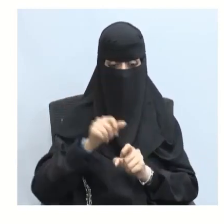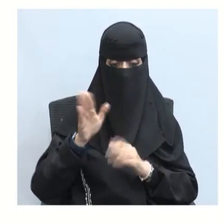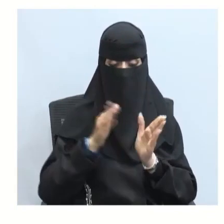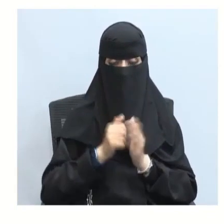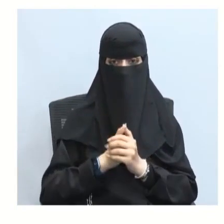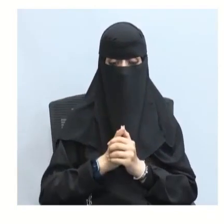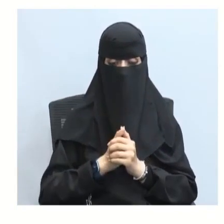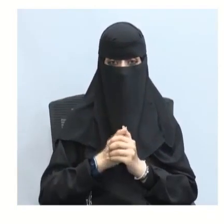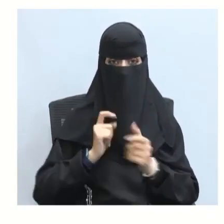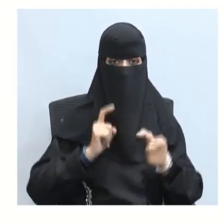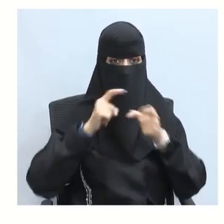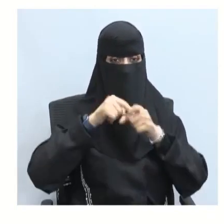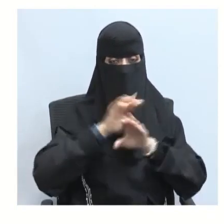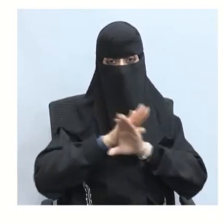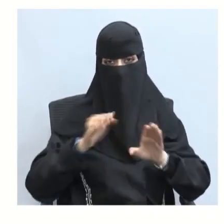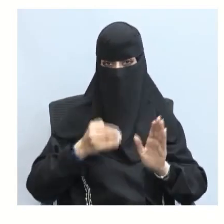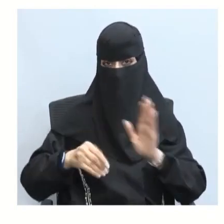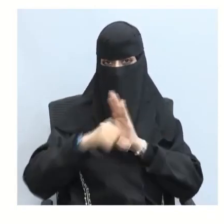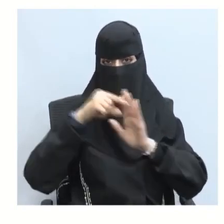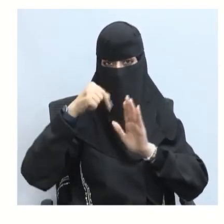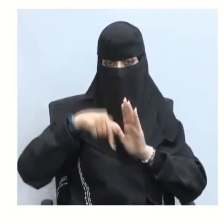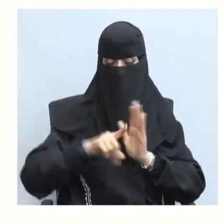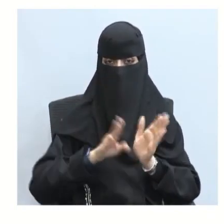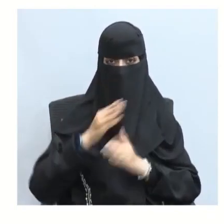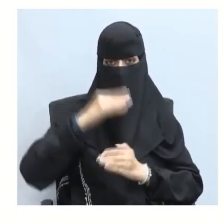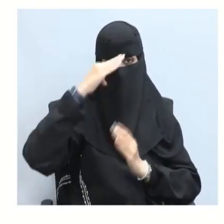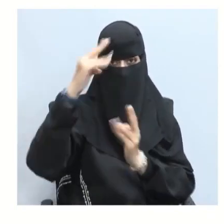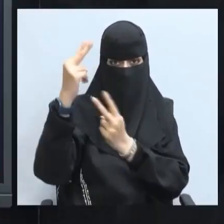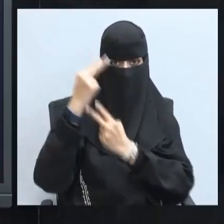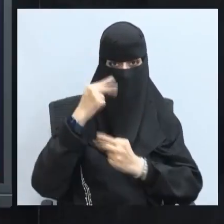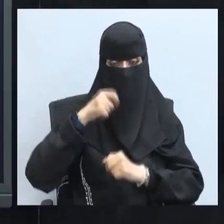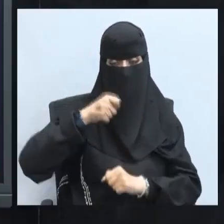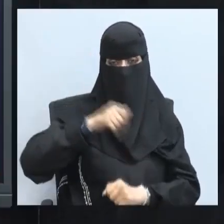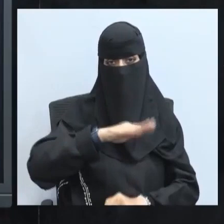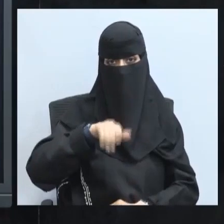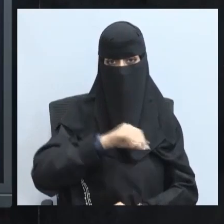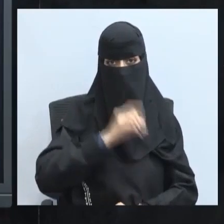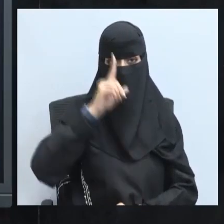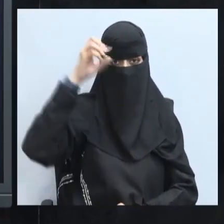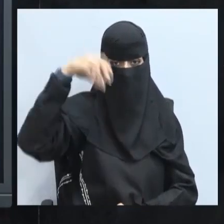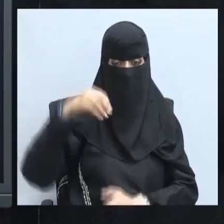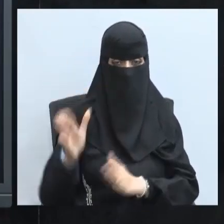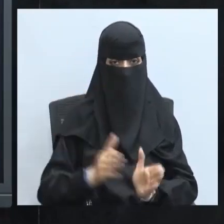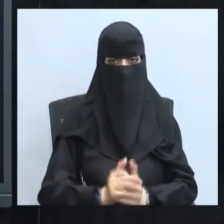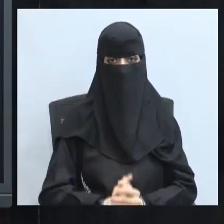العضويه الى هنا طلابي نصل الى نهايه درسنا لهذا اليوم شكرا لكم لحسن استماعكم والسلام عليكم ورحمه الله وبركاته